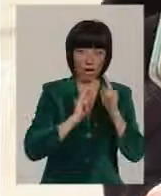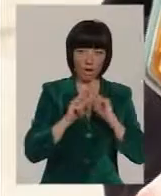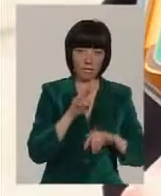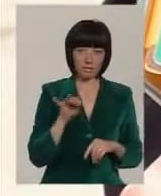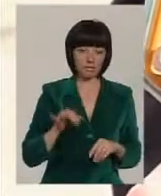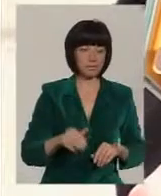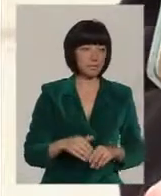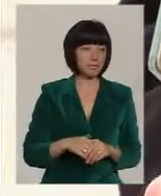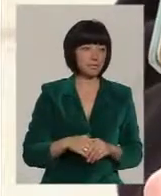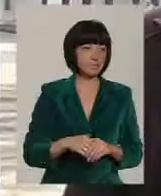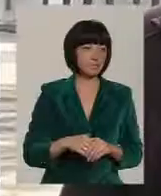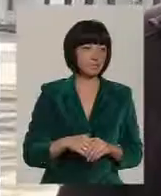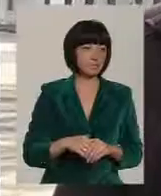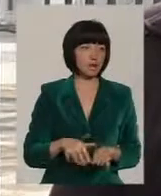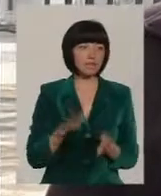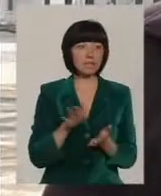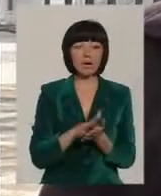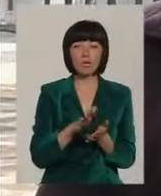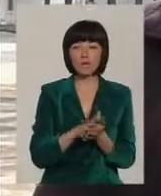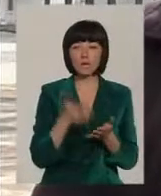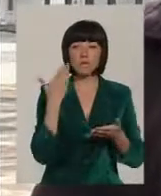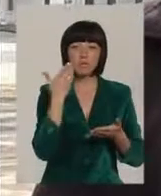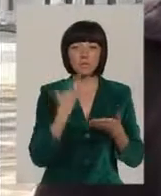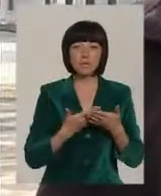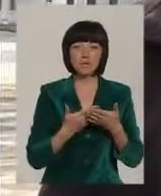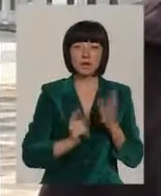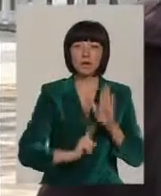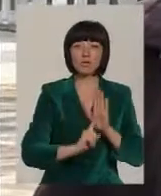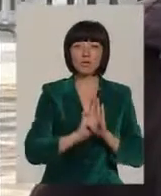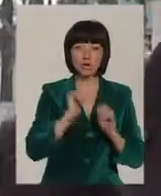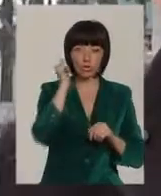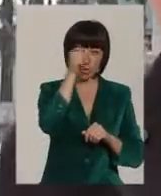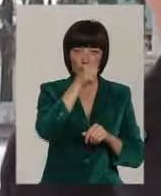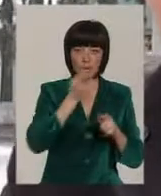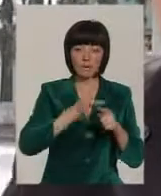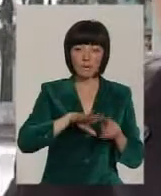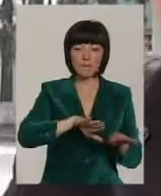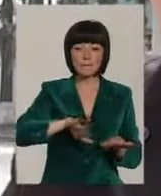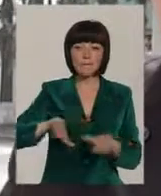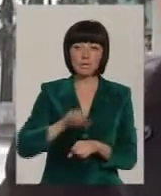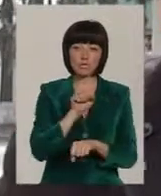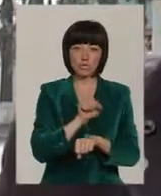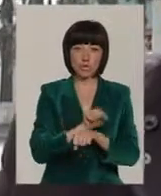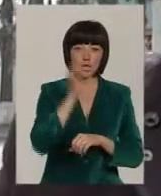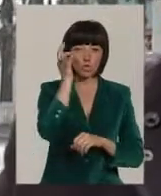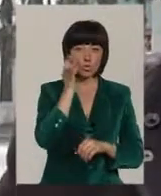Василь Кондратюк. Забруднення пішло десь приблизно на початку року. Це після зупинки цукрового